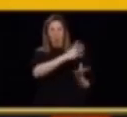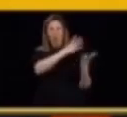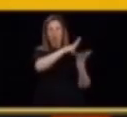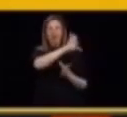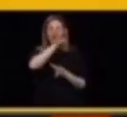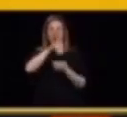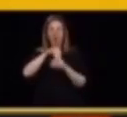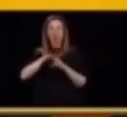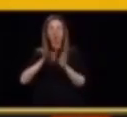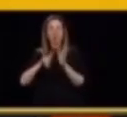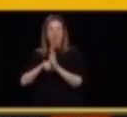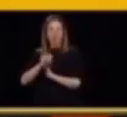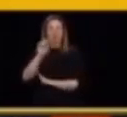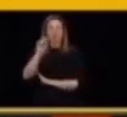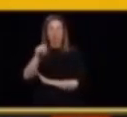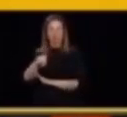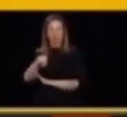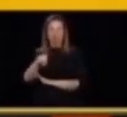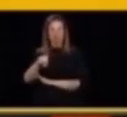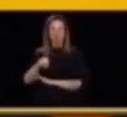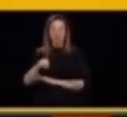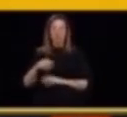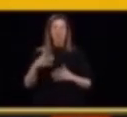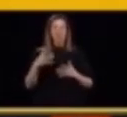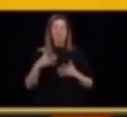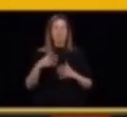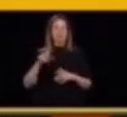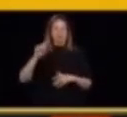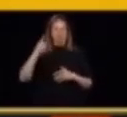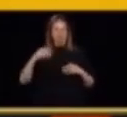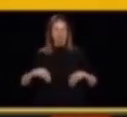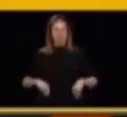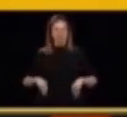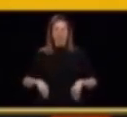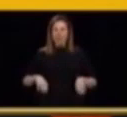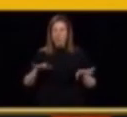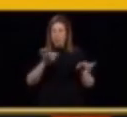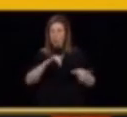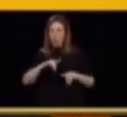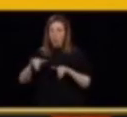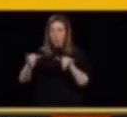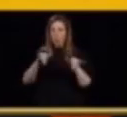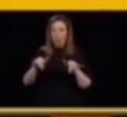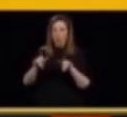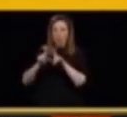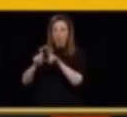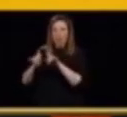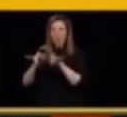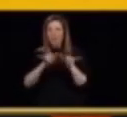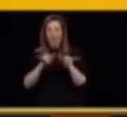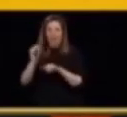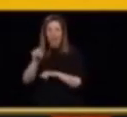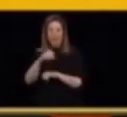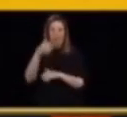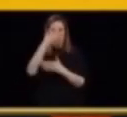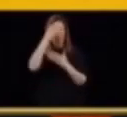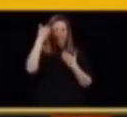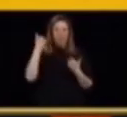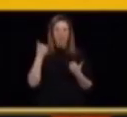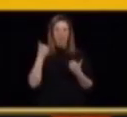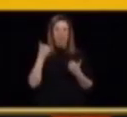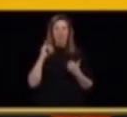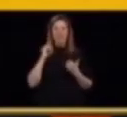statistiques. Mais par contre, ce qu'on ne sait pas, c'est est-ce que tout le monde le fait comme ça? Donc, quand on compare nos taux de décès par